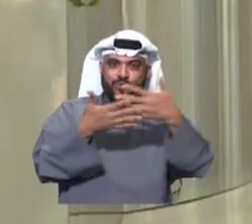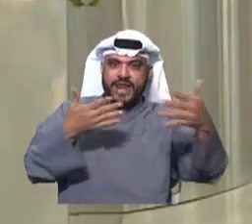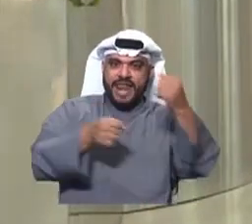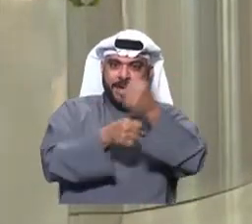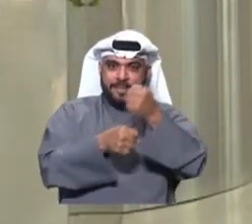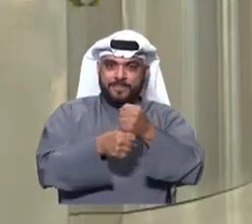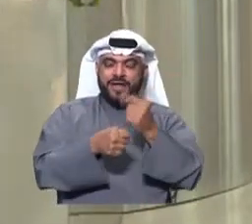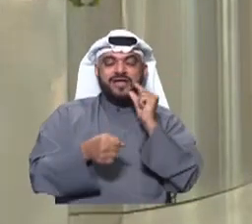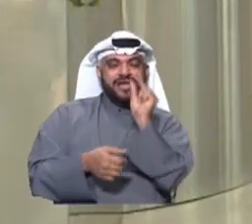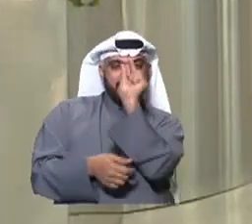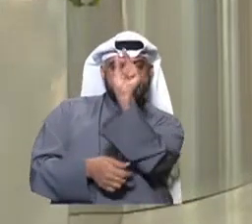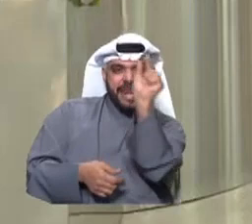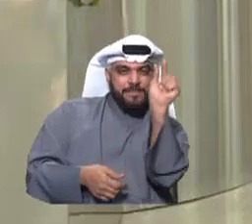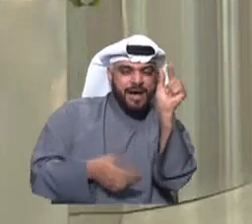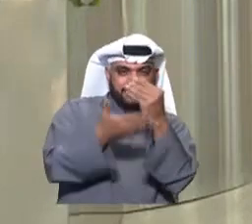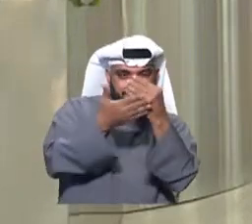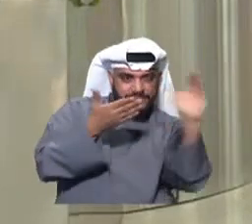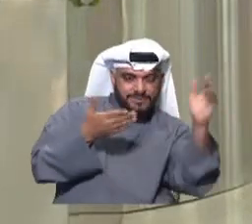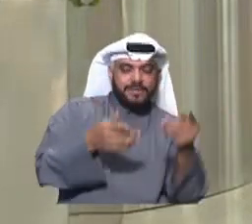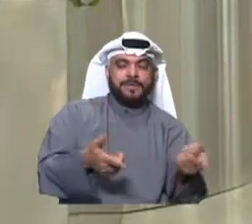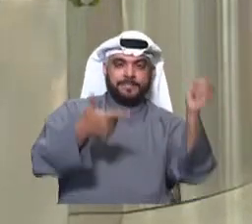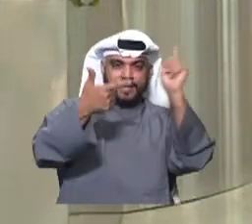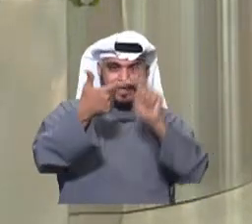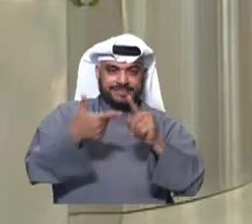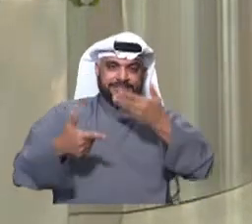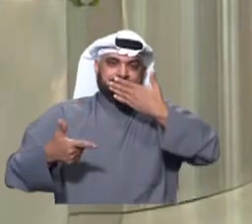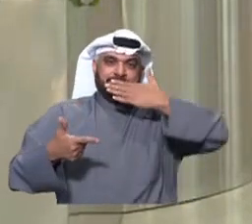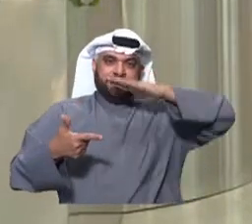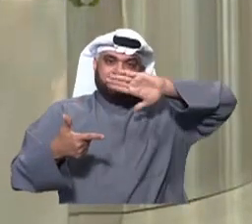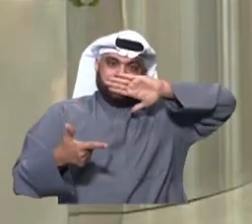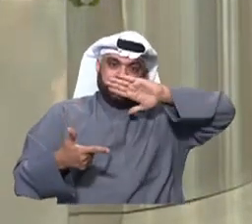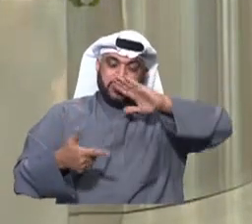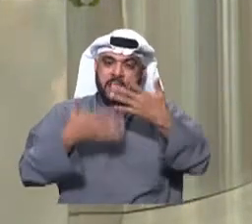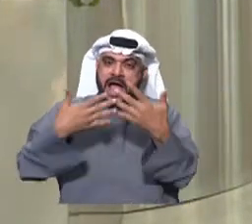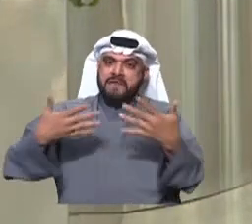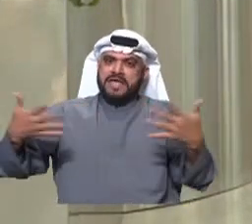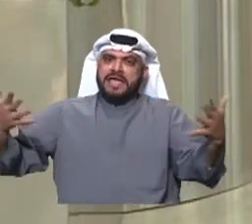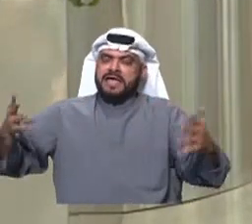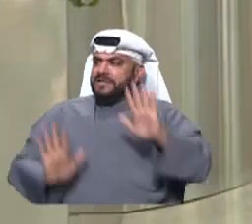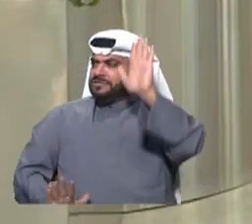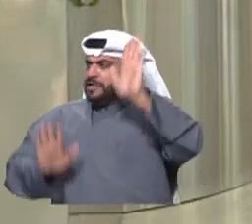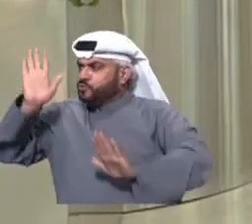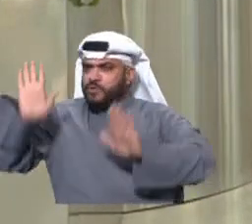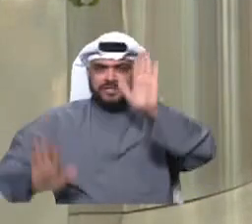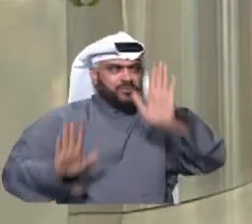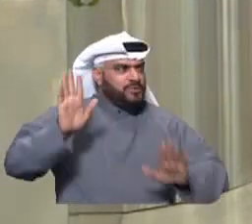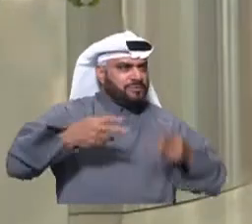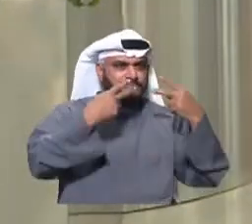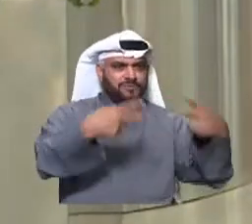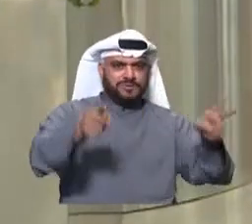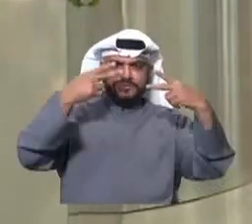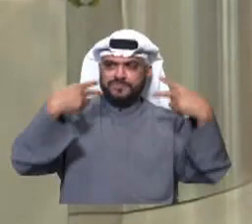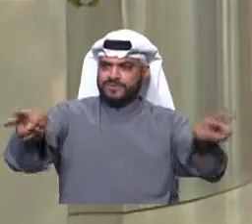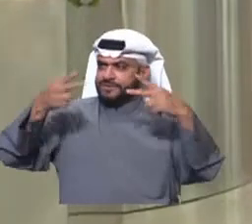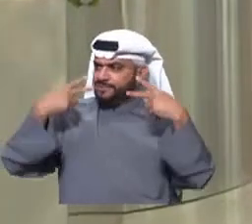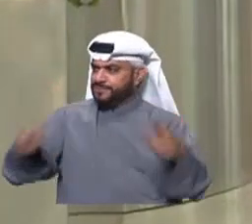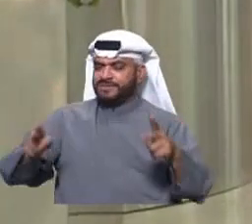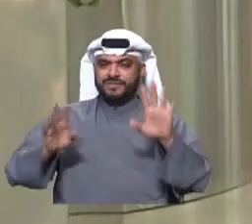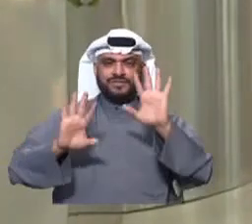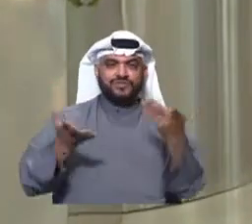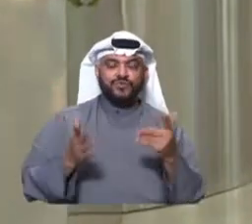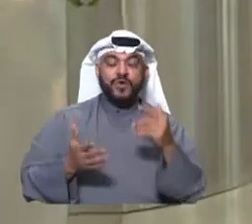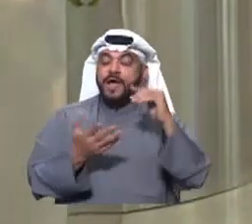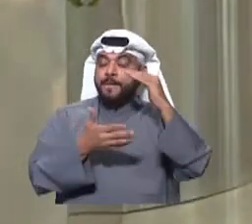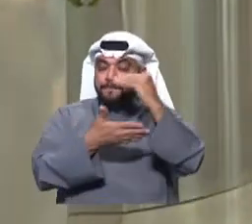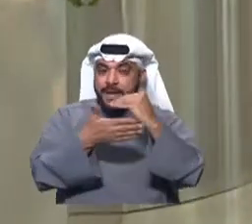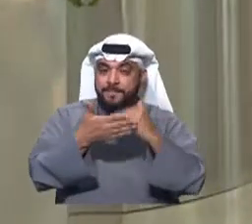الحوارات الجانبية، لكن بعدها لله الحمد يعني سارت العملية بشكل مميز في الجلسة الخاصة، وتم تناول